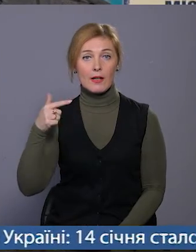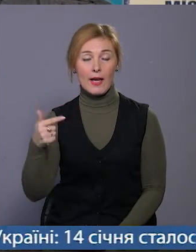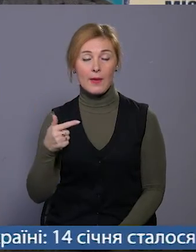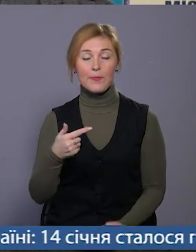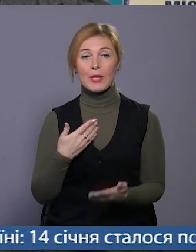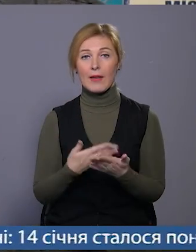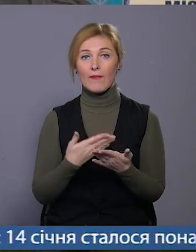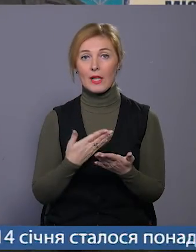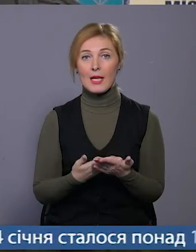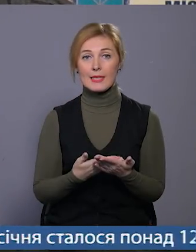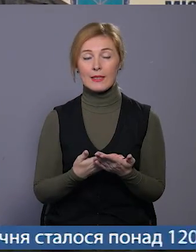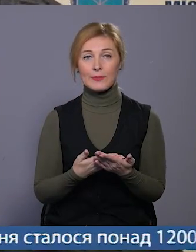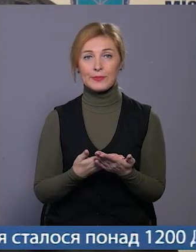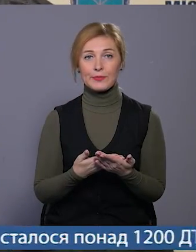власне,